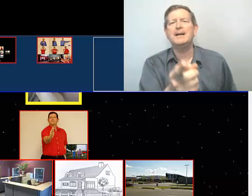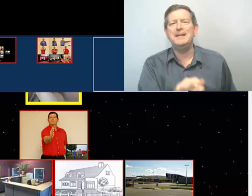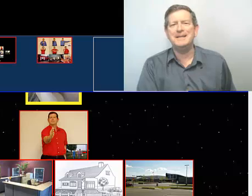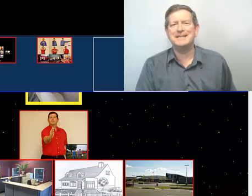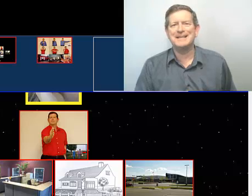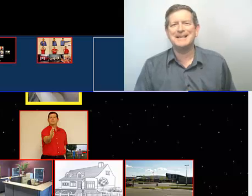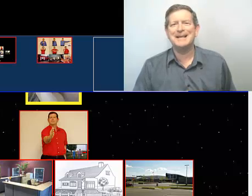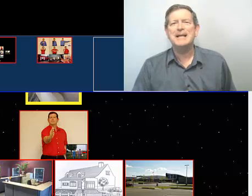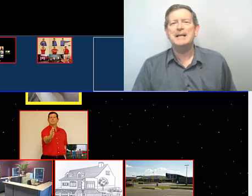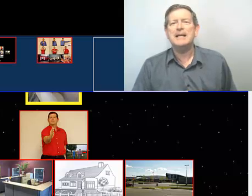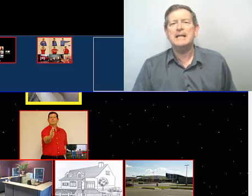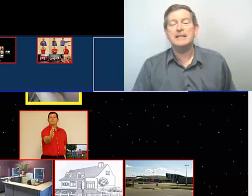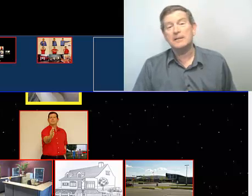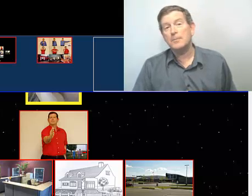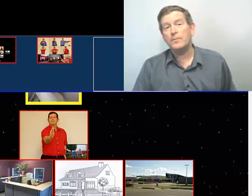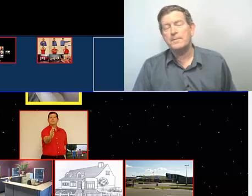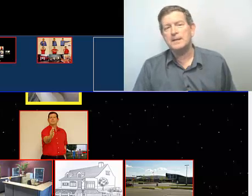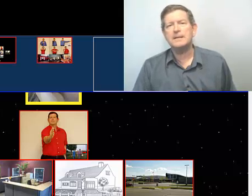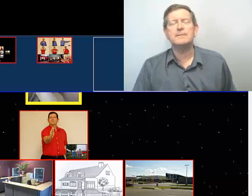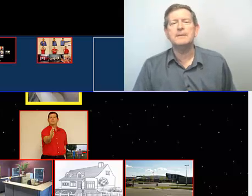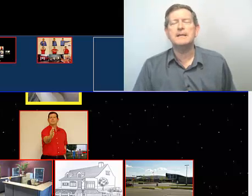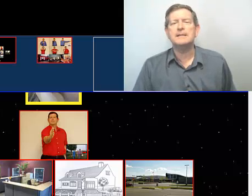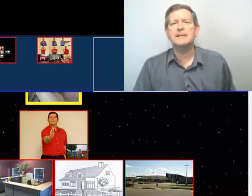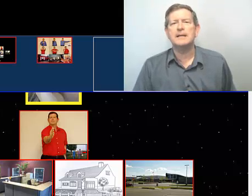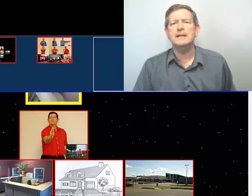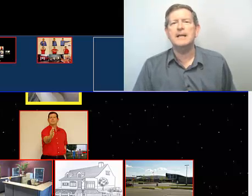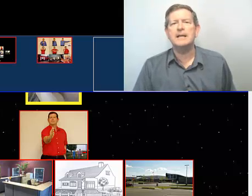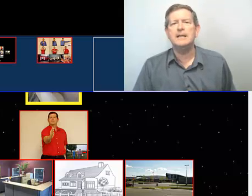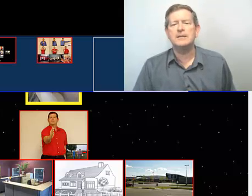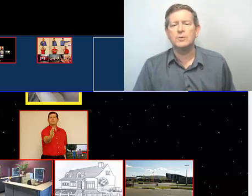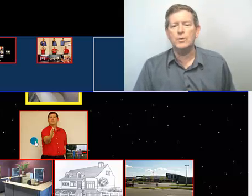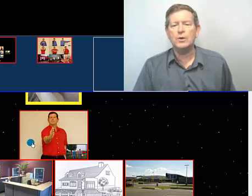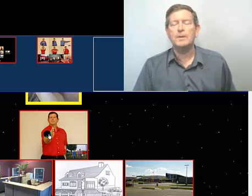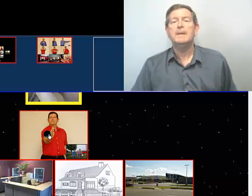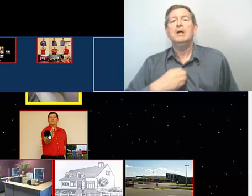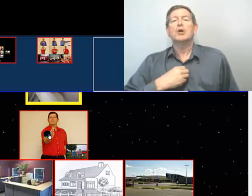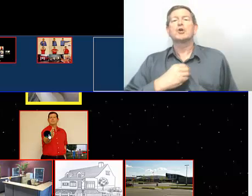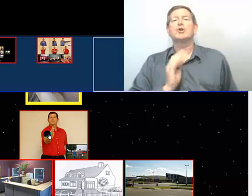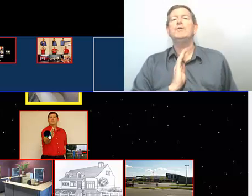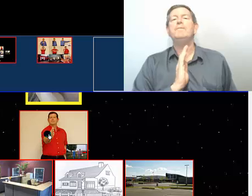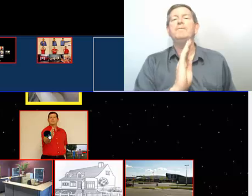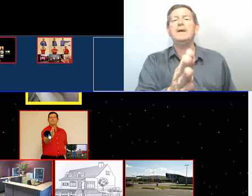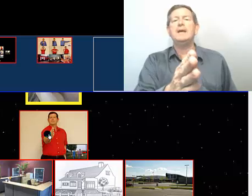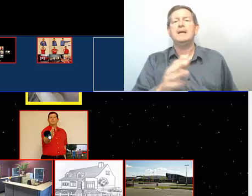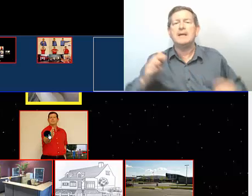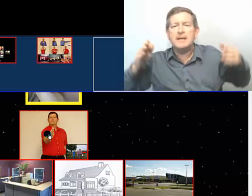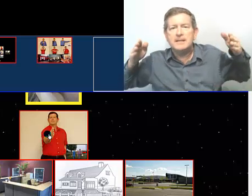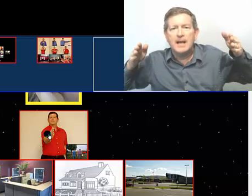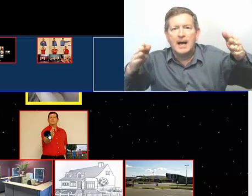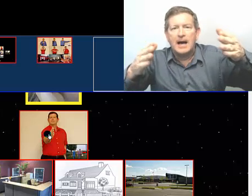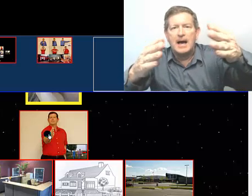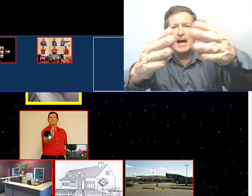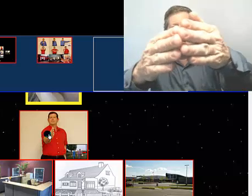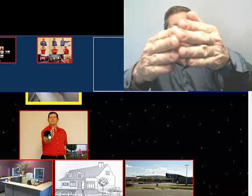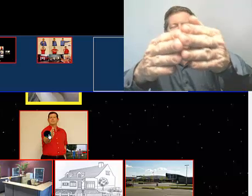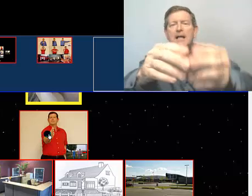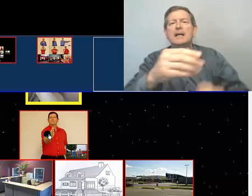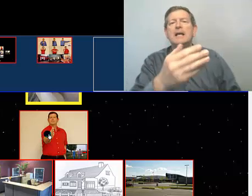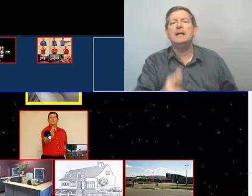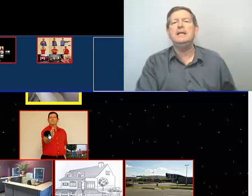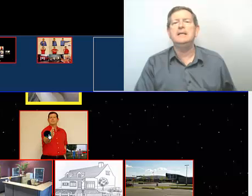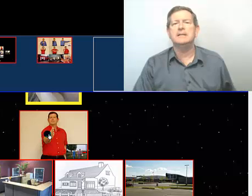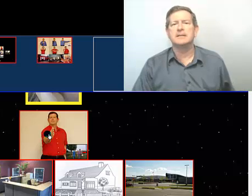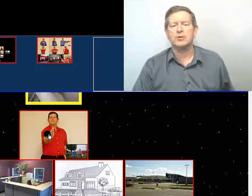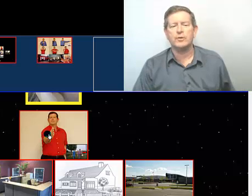voilà, l'église, c'est ça. L'église, c'est un mot féminin, mais c'est l'église. Donc, je vais